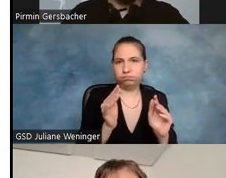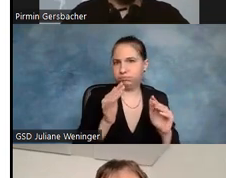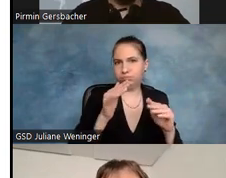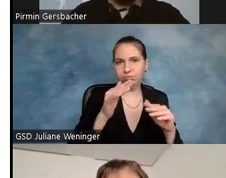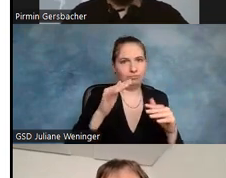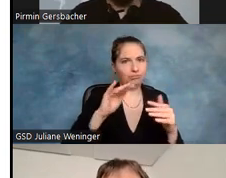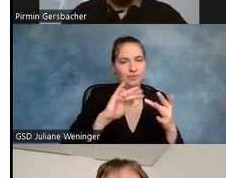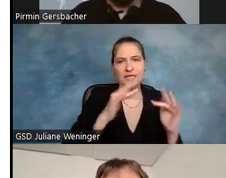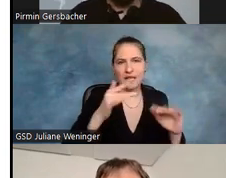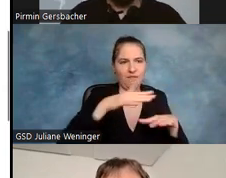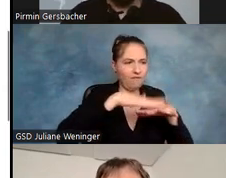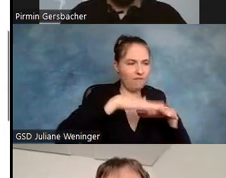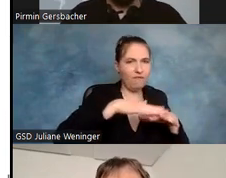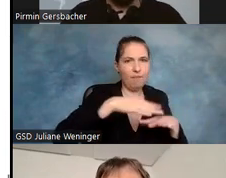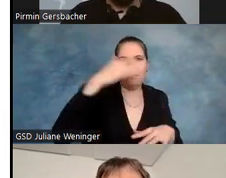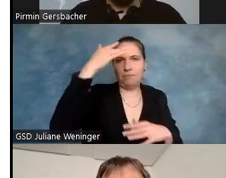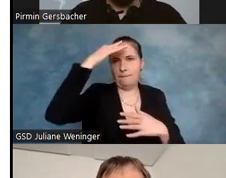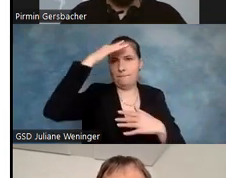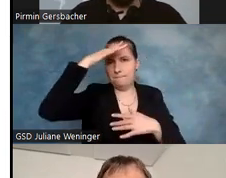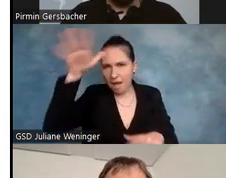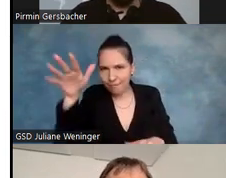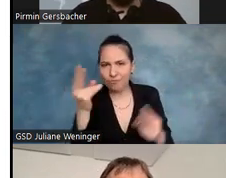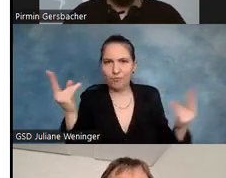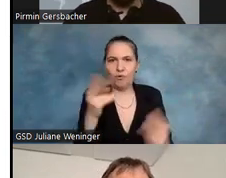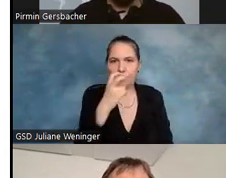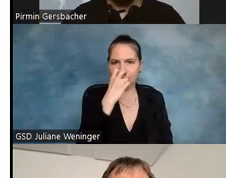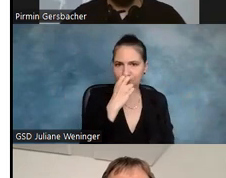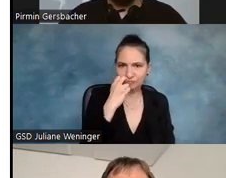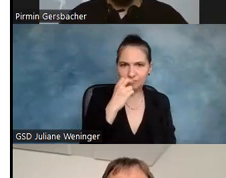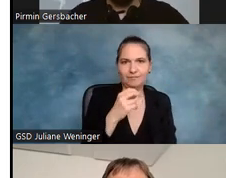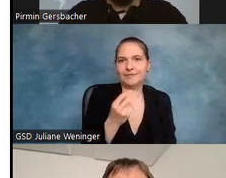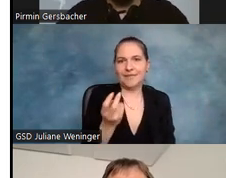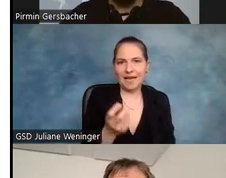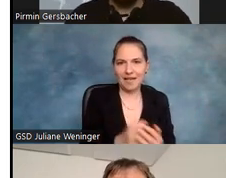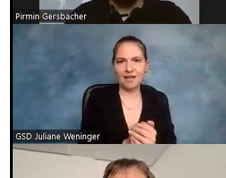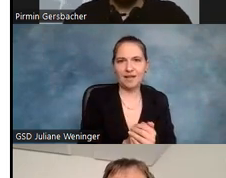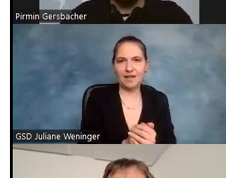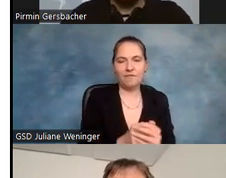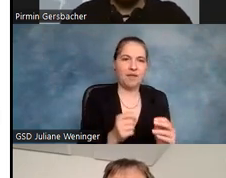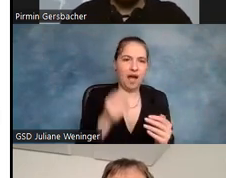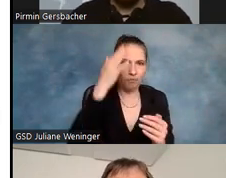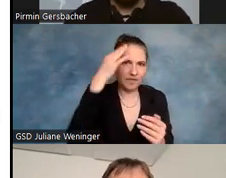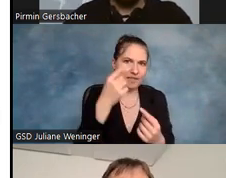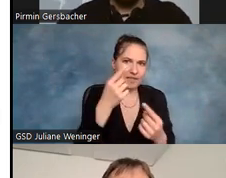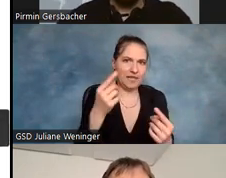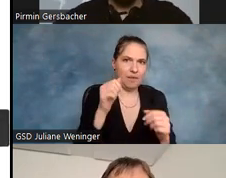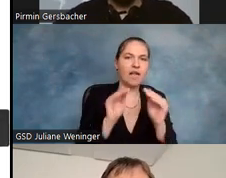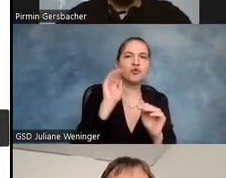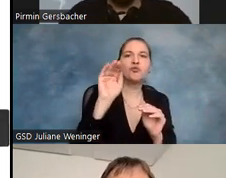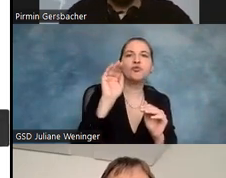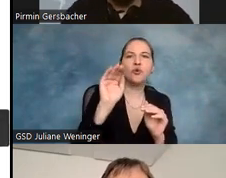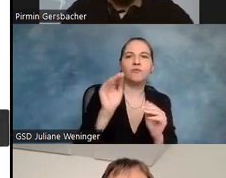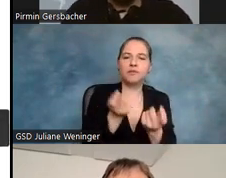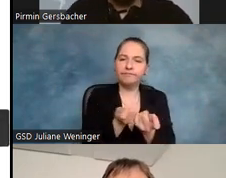Web-Expertin, Expertinnen seid oder Laien, dass ihr da was mitgenommen habt und auch selber das in Zukunft zumindest teilweise